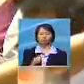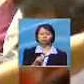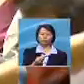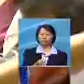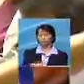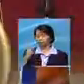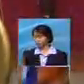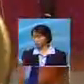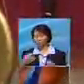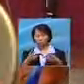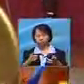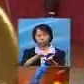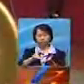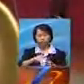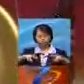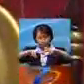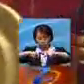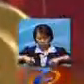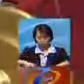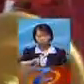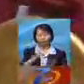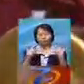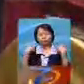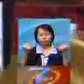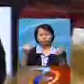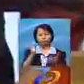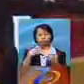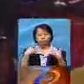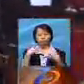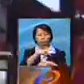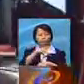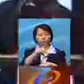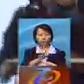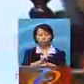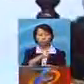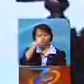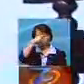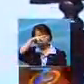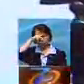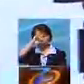Beliau terdahulu merasmikan Minggu Penyelidikan Institut Kesihatan Kebangsaan di Putrajaya.